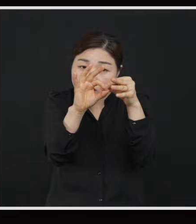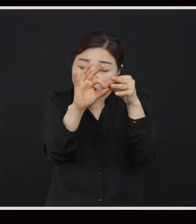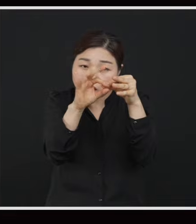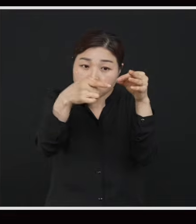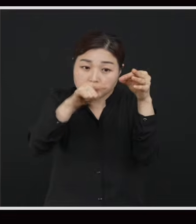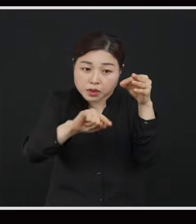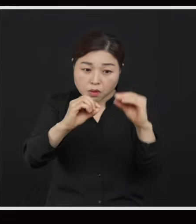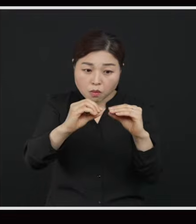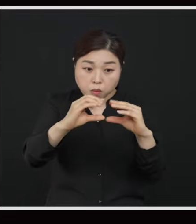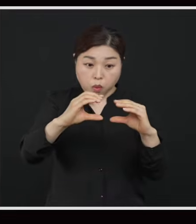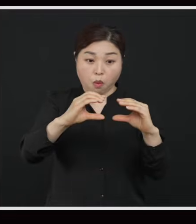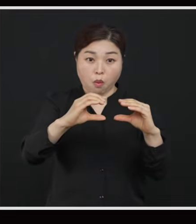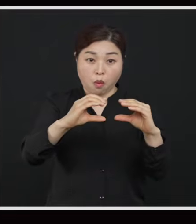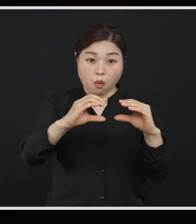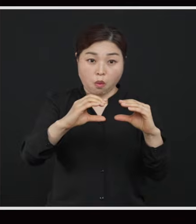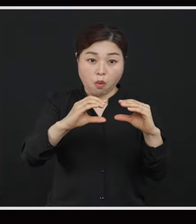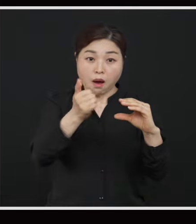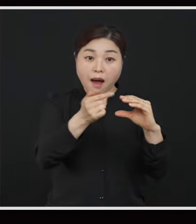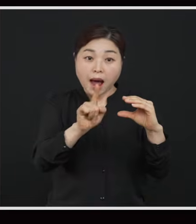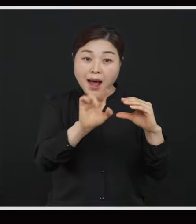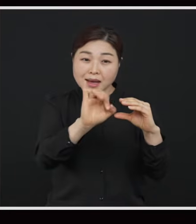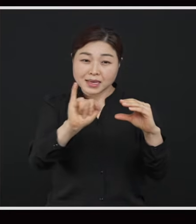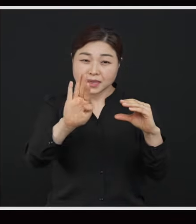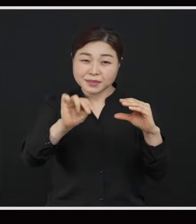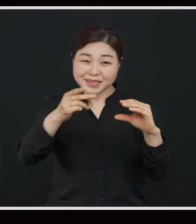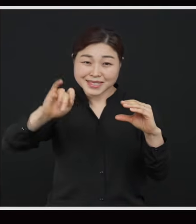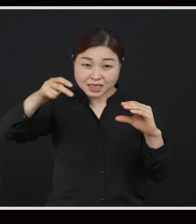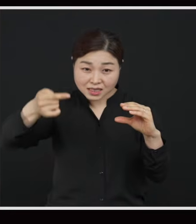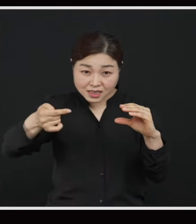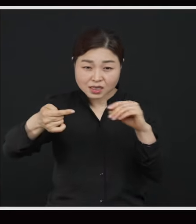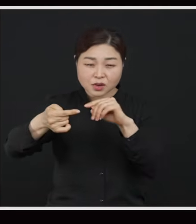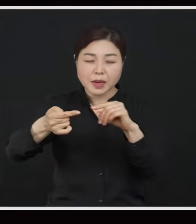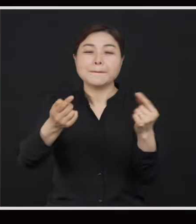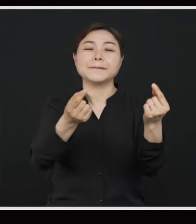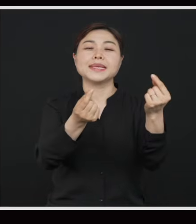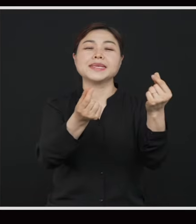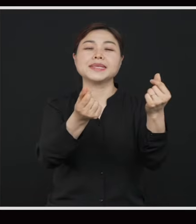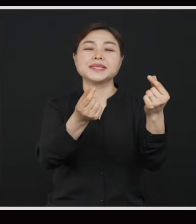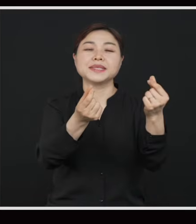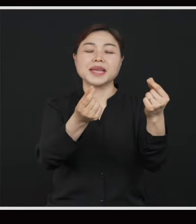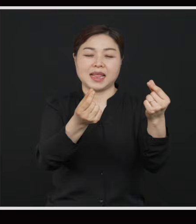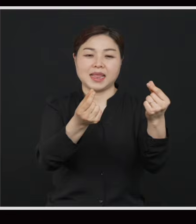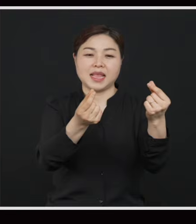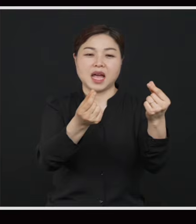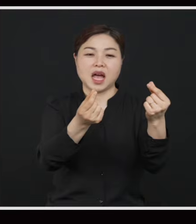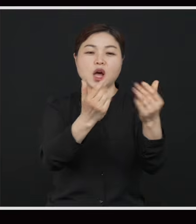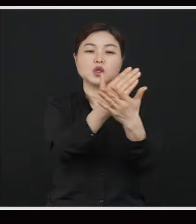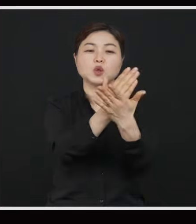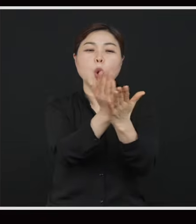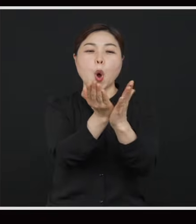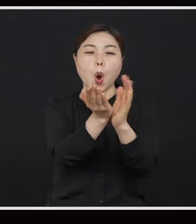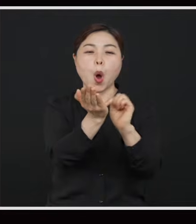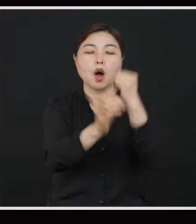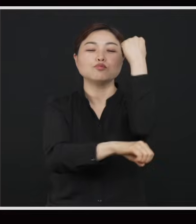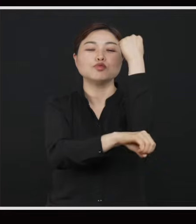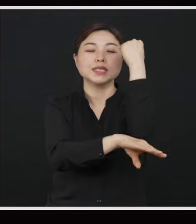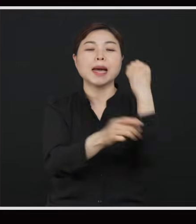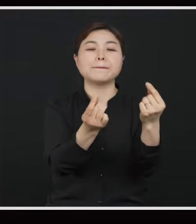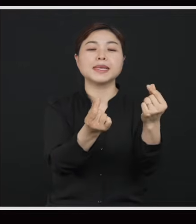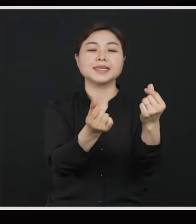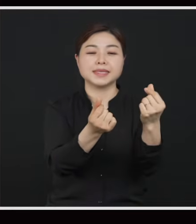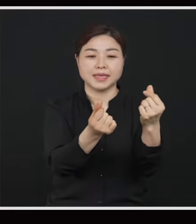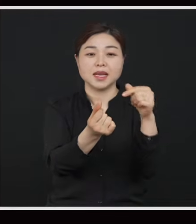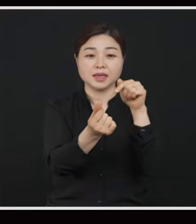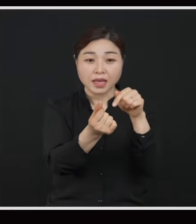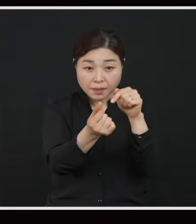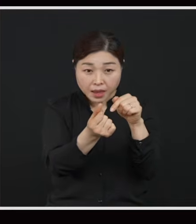이게 하이브리드가 나와요. 하이브리드가 나온다는 거는 비슷한 종자라는 뜻이거든요. 그 이후에 이제